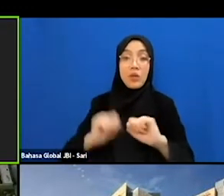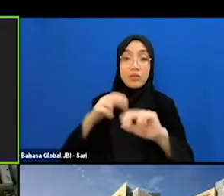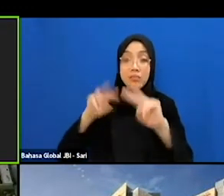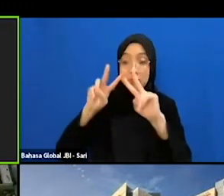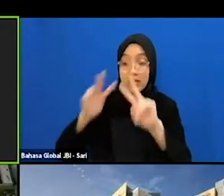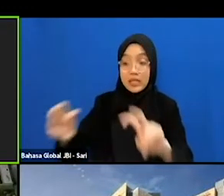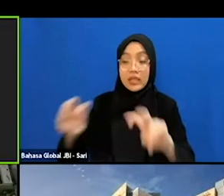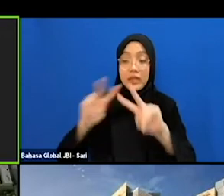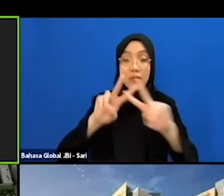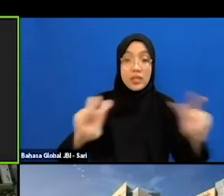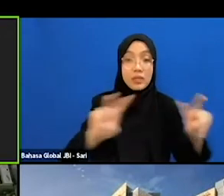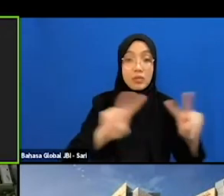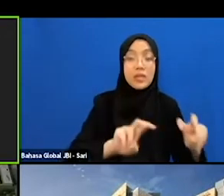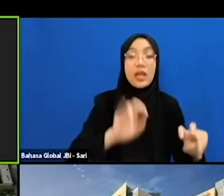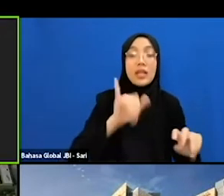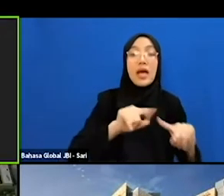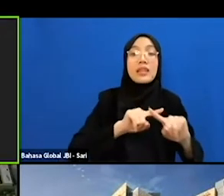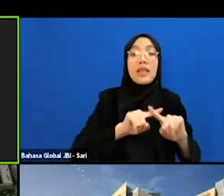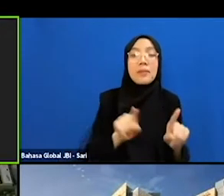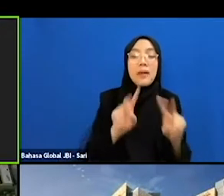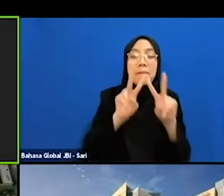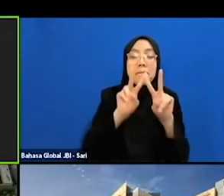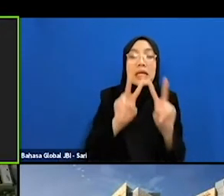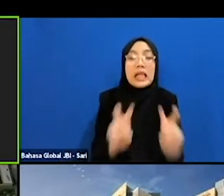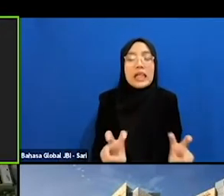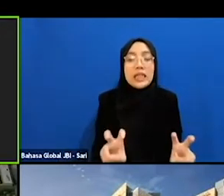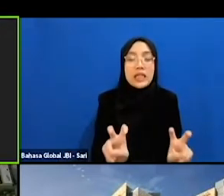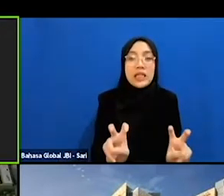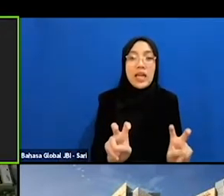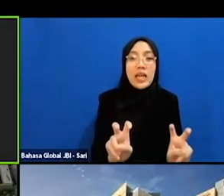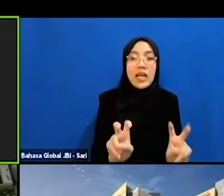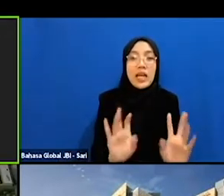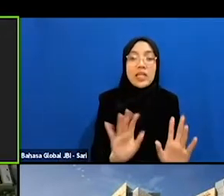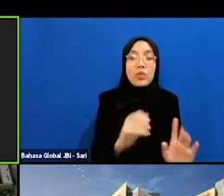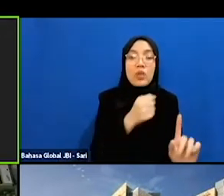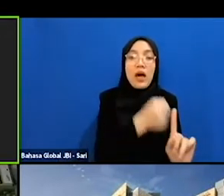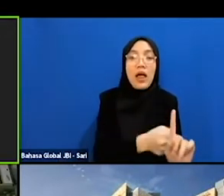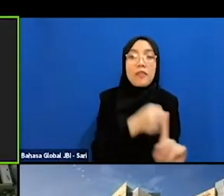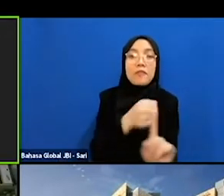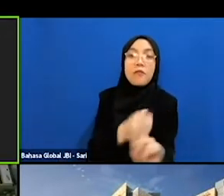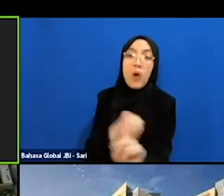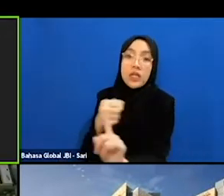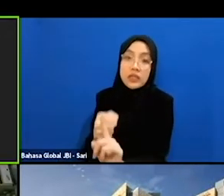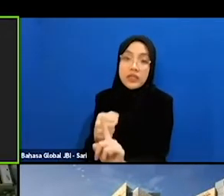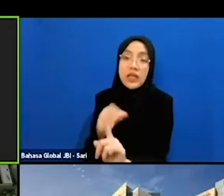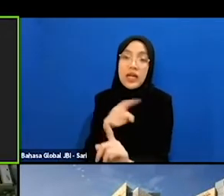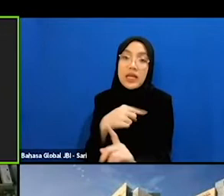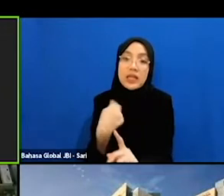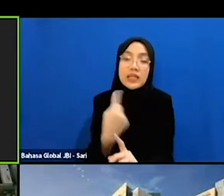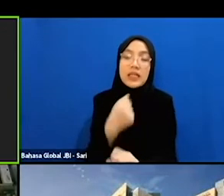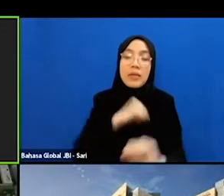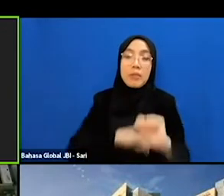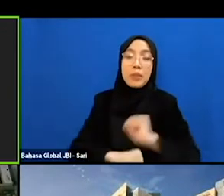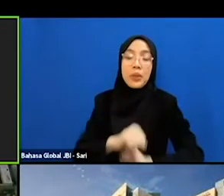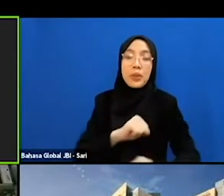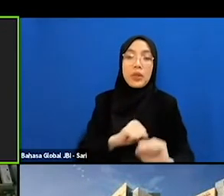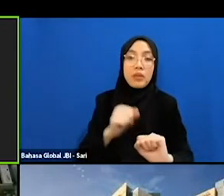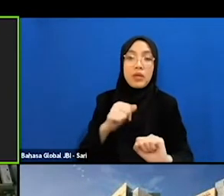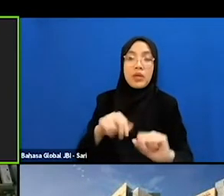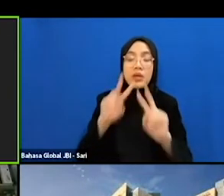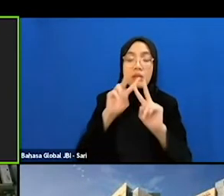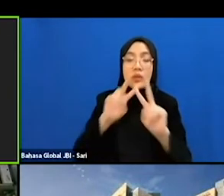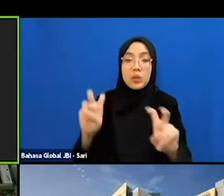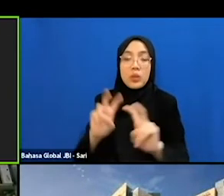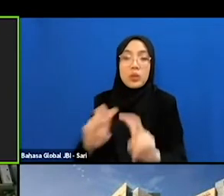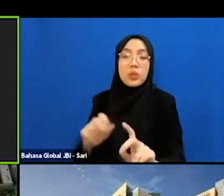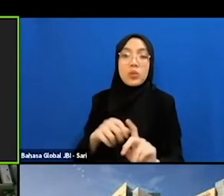tapi konteksnya penelitian Eva Triset aplikasi jadi kita cuman kita lakukan pick up untuk